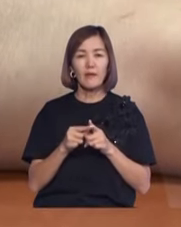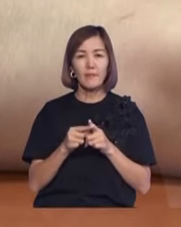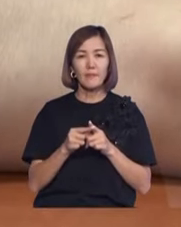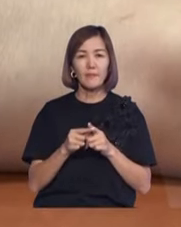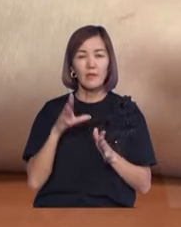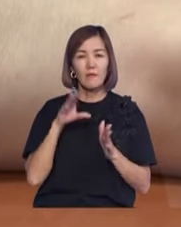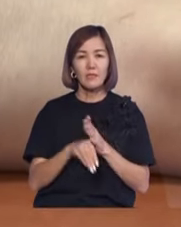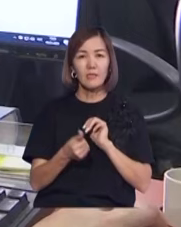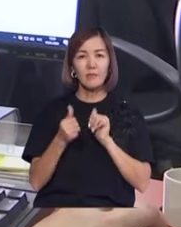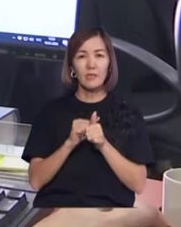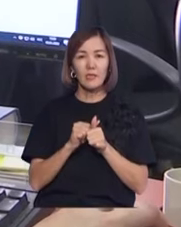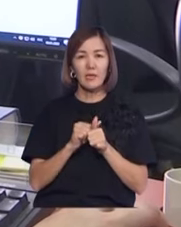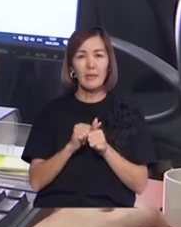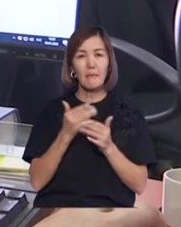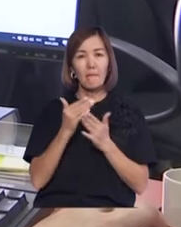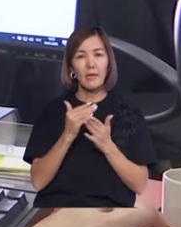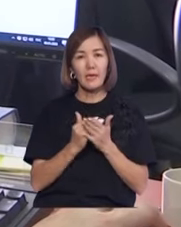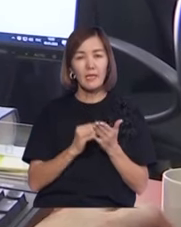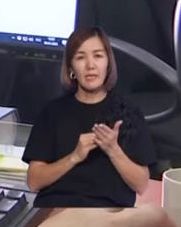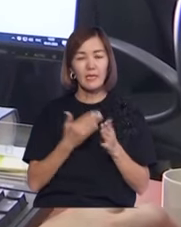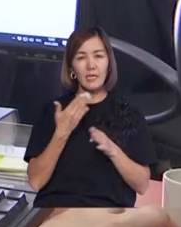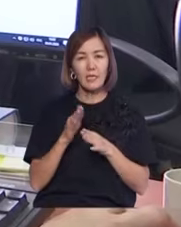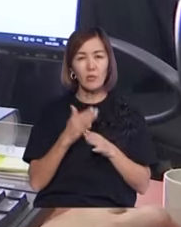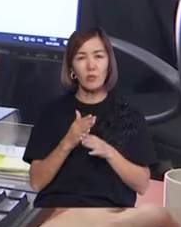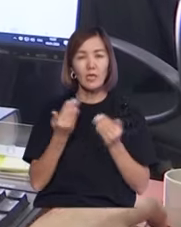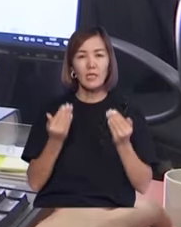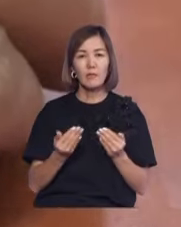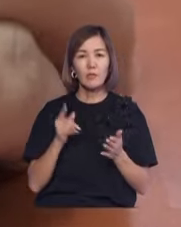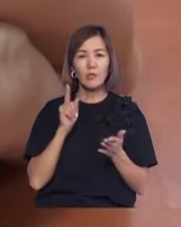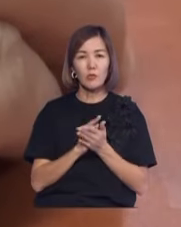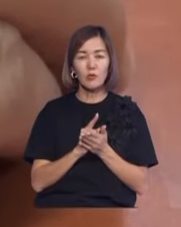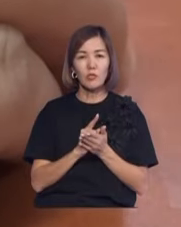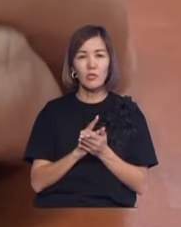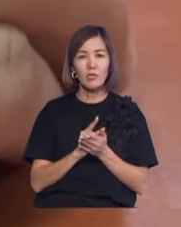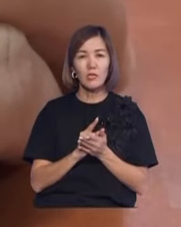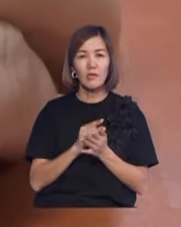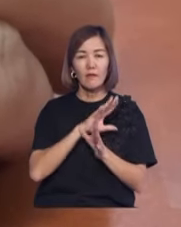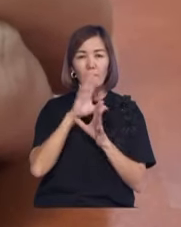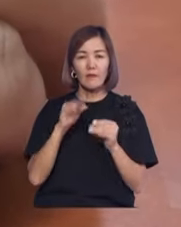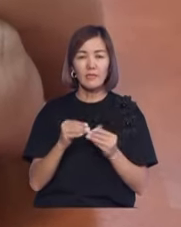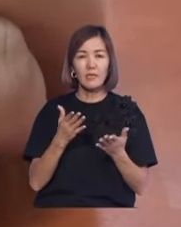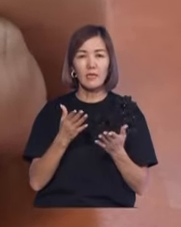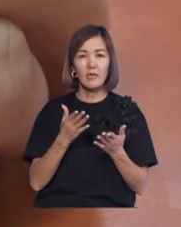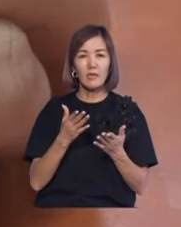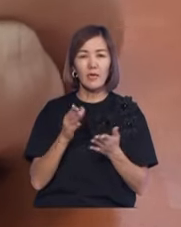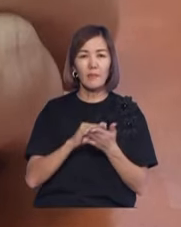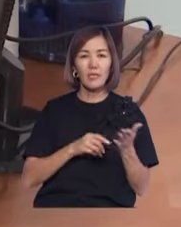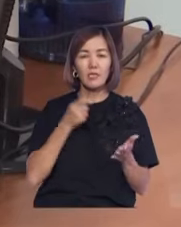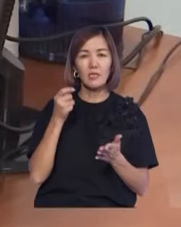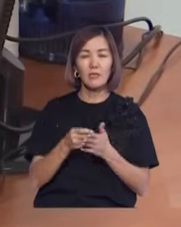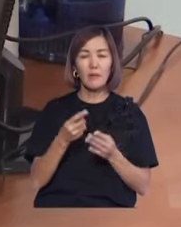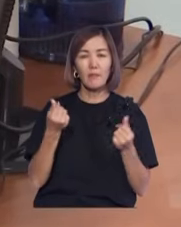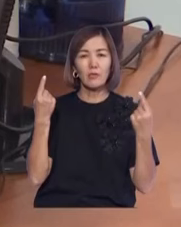спикера, внесены изменения в порядок уведомления кредиторов. Теперь должник обязан уведомить всех заемщиков о подаче заявления